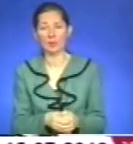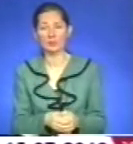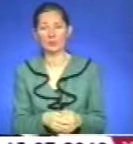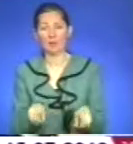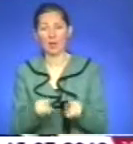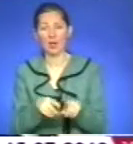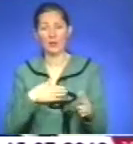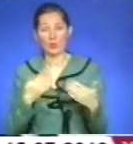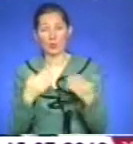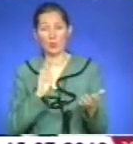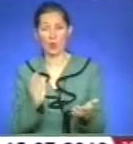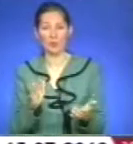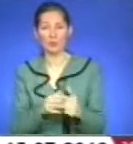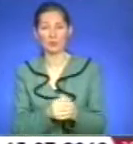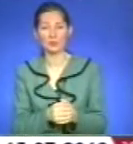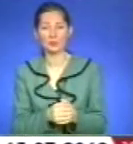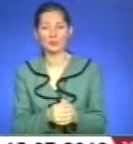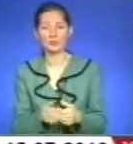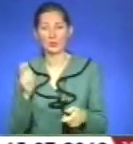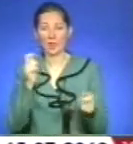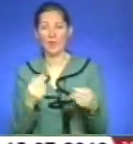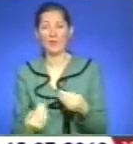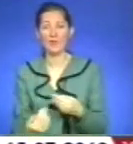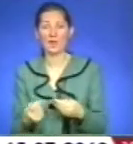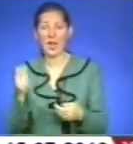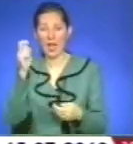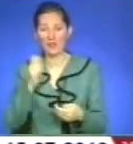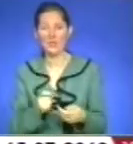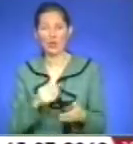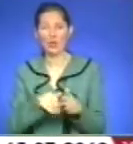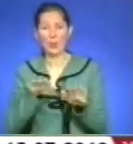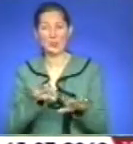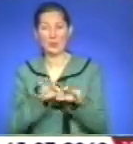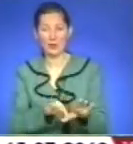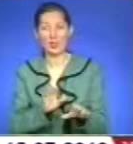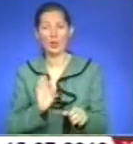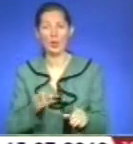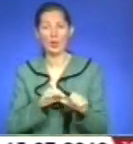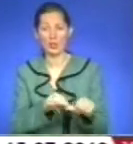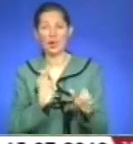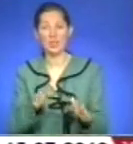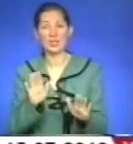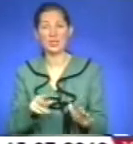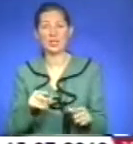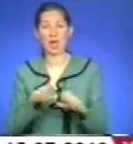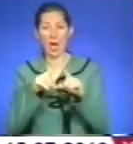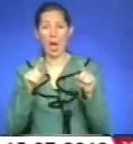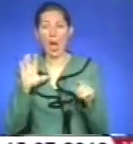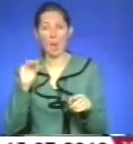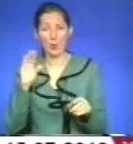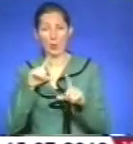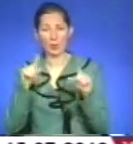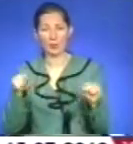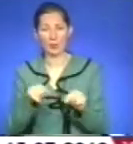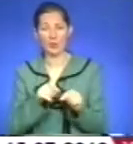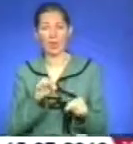Отака у нас розмова з лемком відбулася. В'їзд до місця проведення фестивалю буде лише за перепустками. Зупинятимуться гості на спеціально